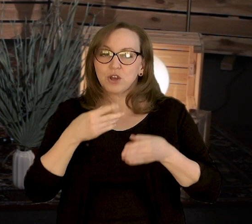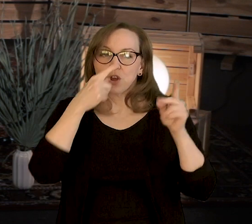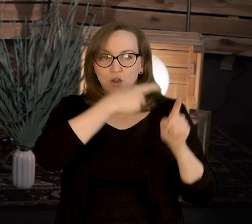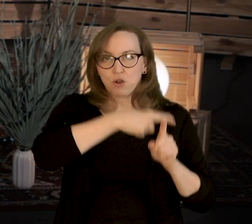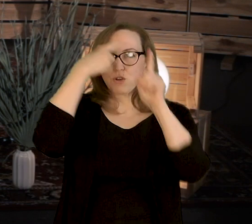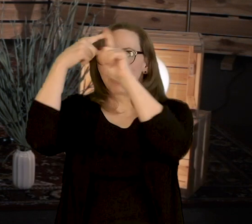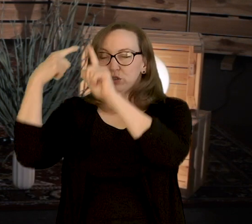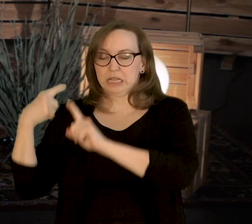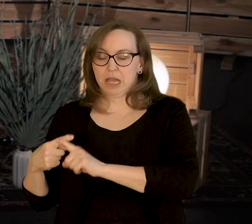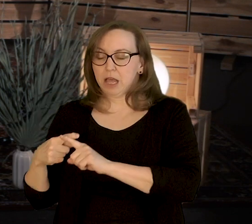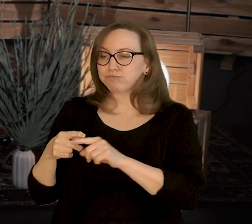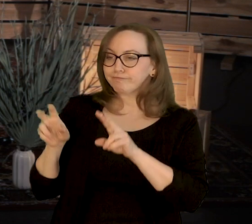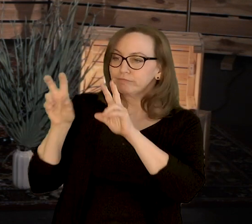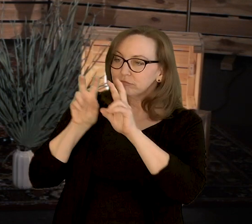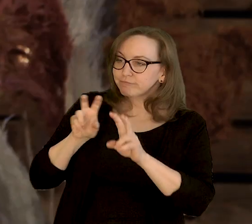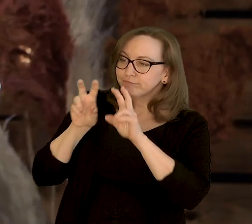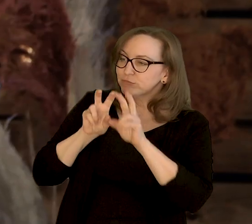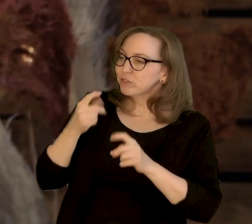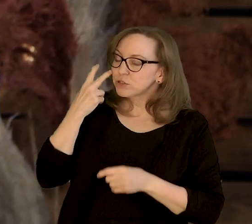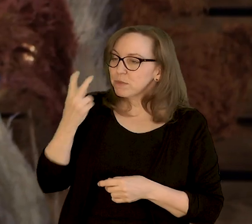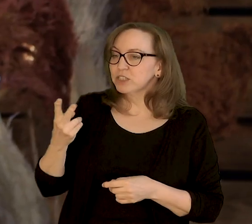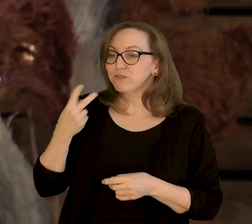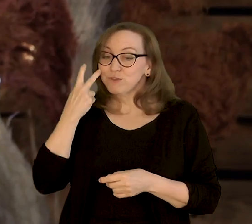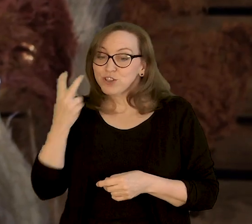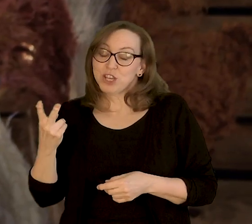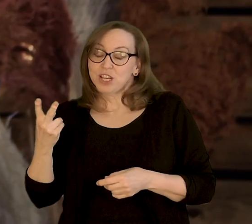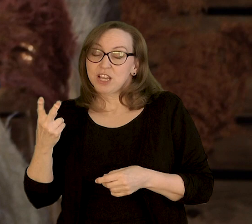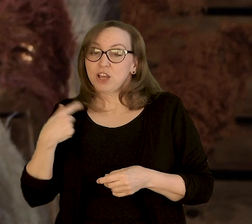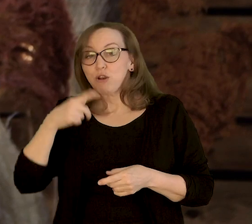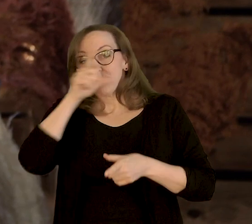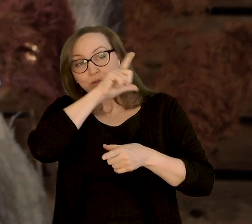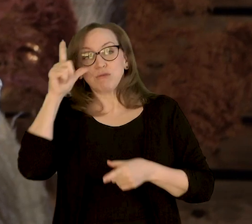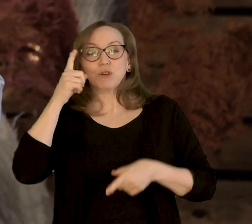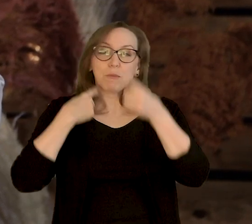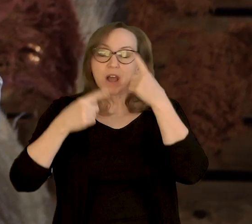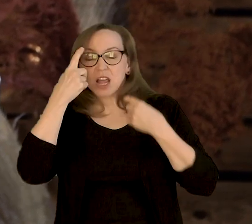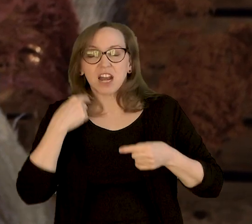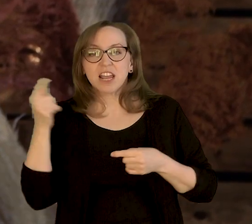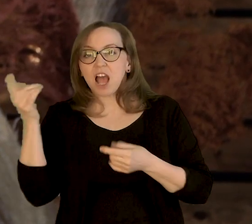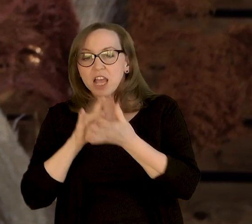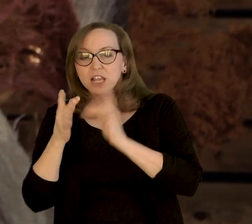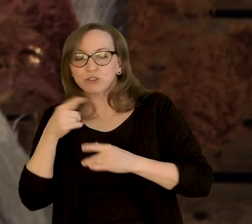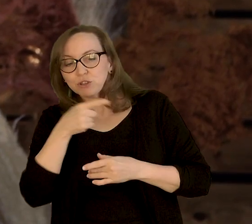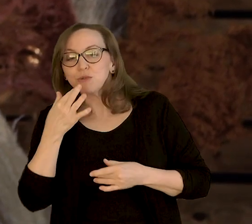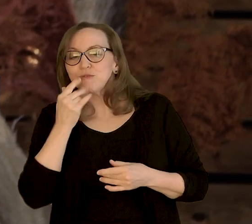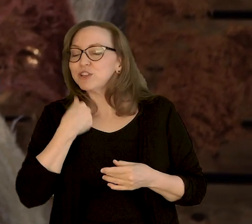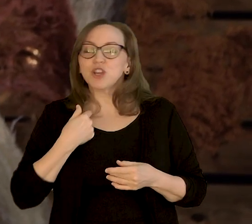płakali, jak Jezus mówił, aby płakali nie nad Nim, ale nad samymi sobą, aby poddali się